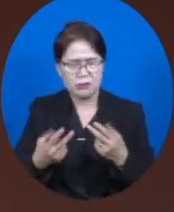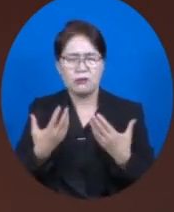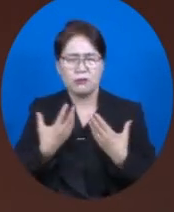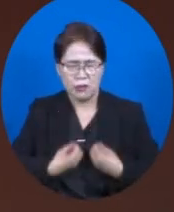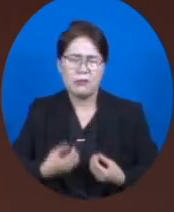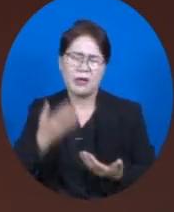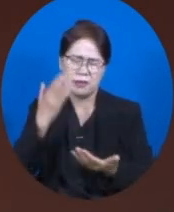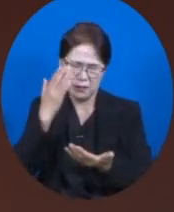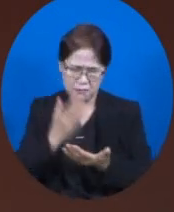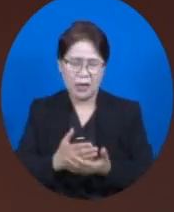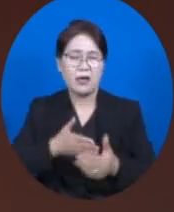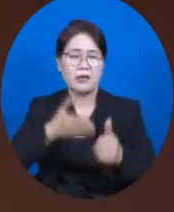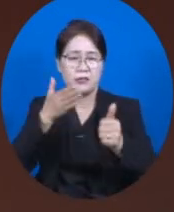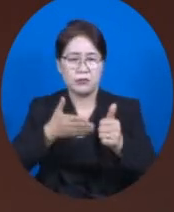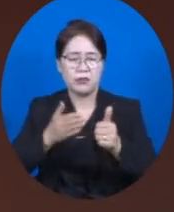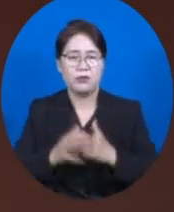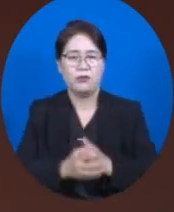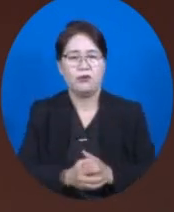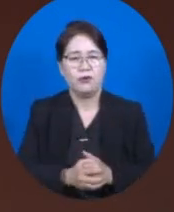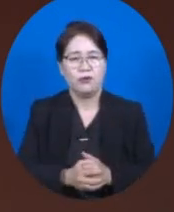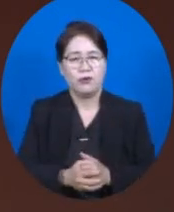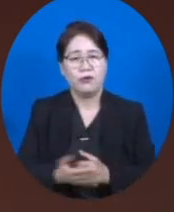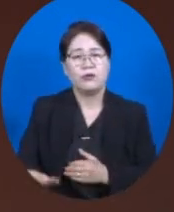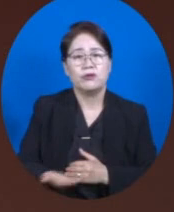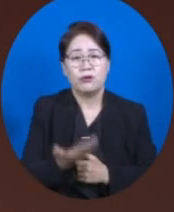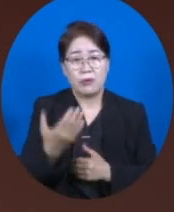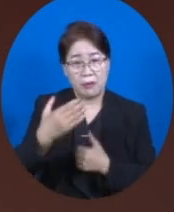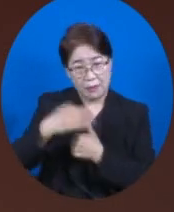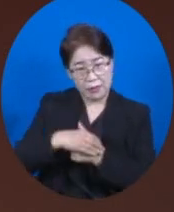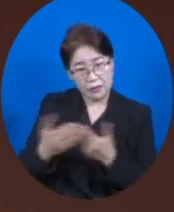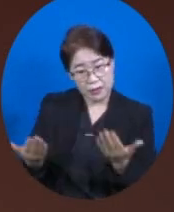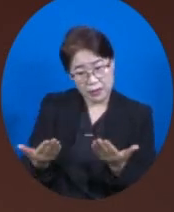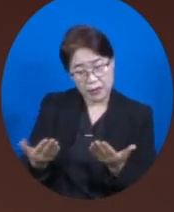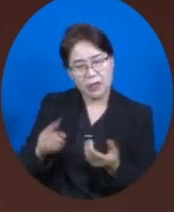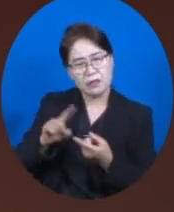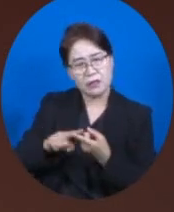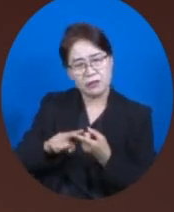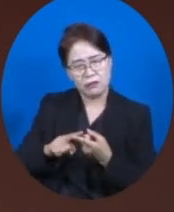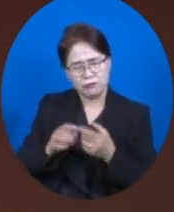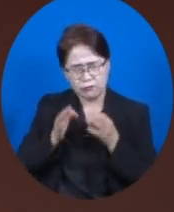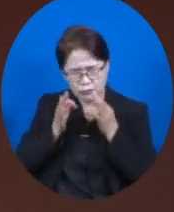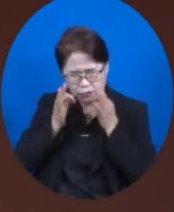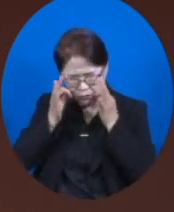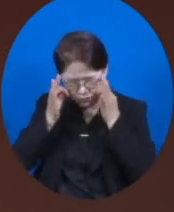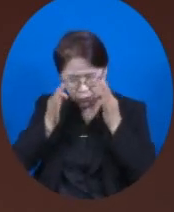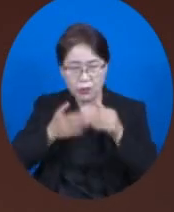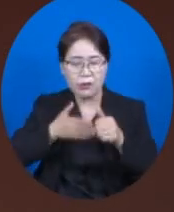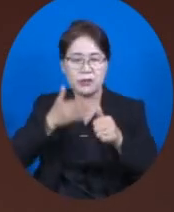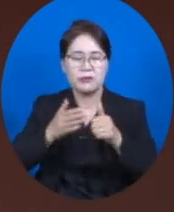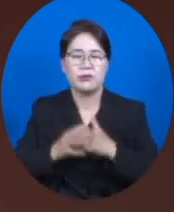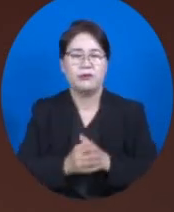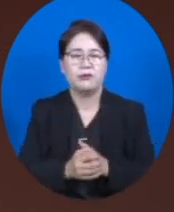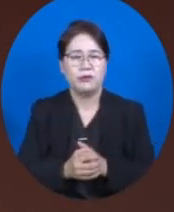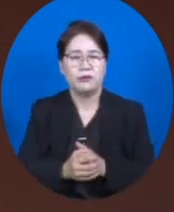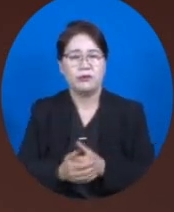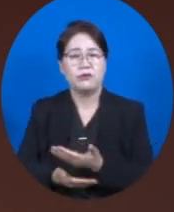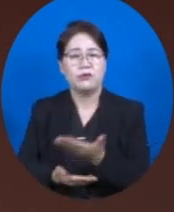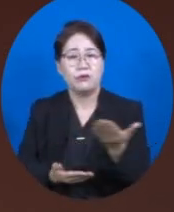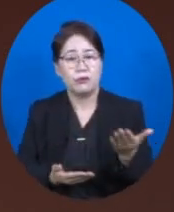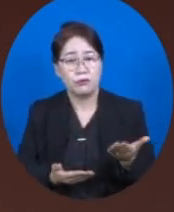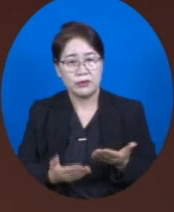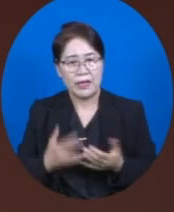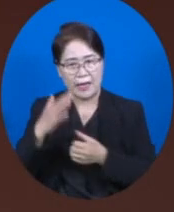절망하지 마십시오 여러분에게 주어진 그 일에 최선을 다하십시오 여러분은